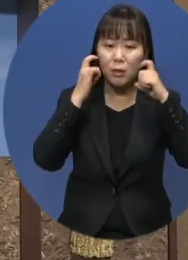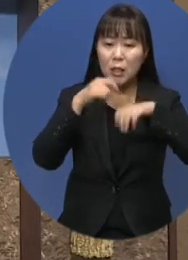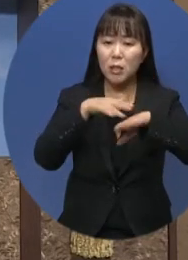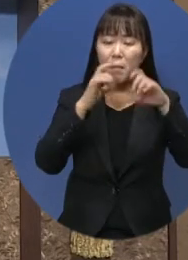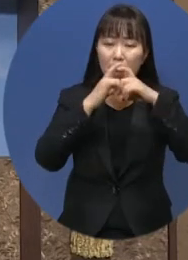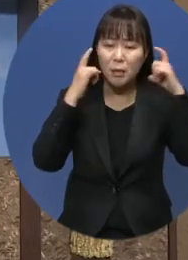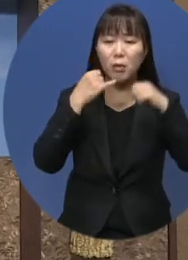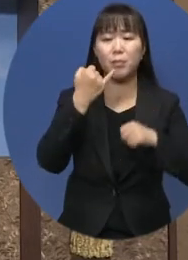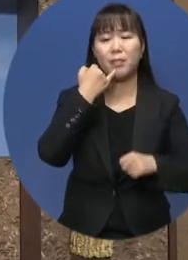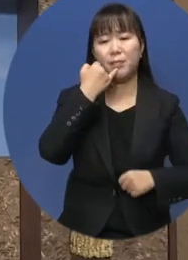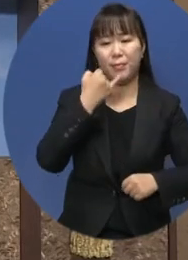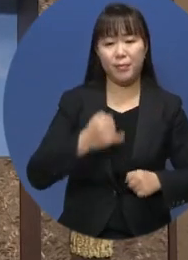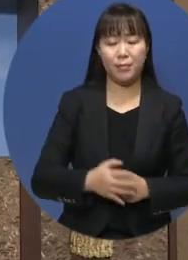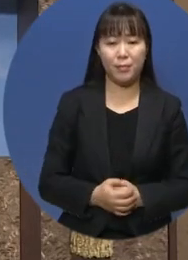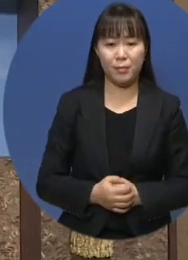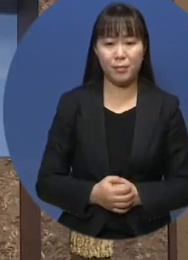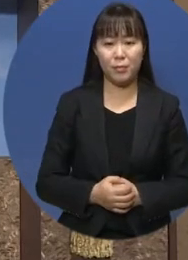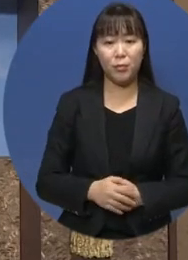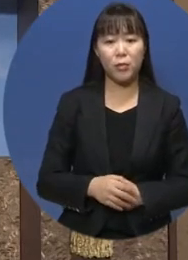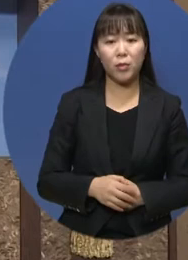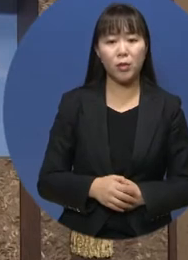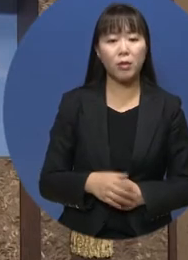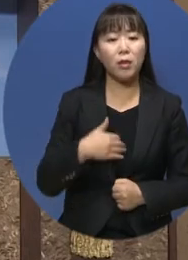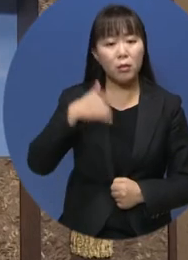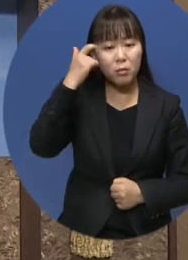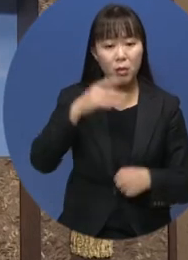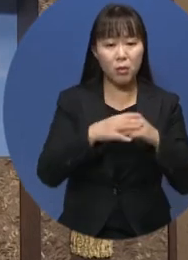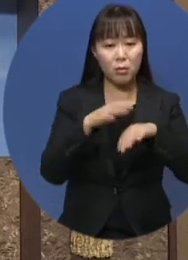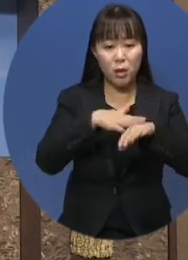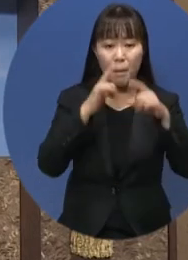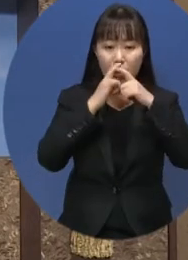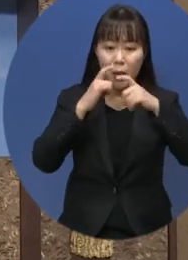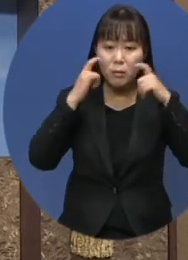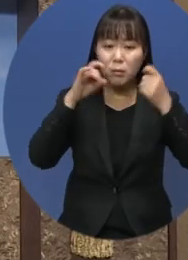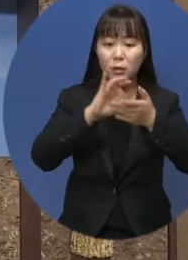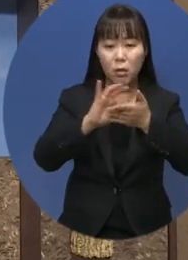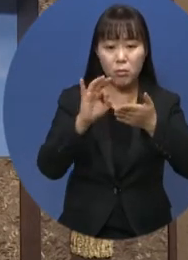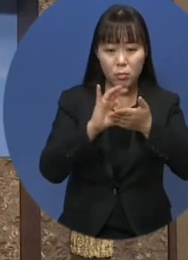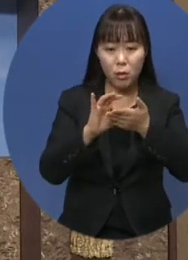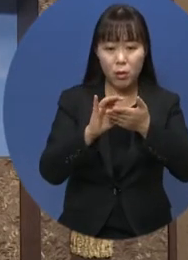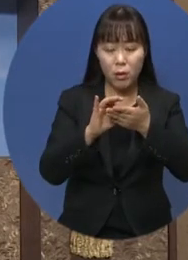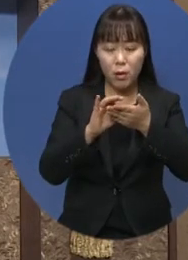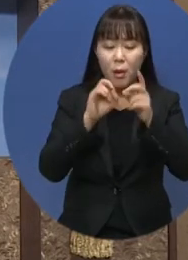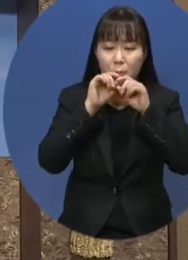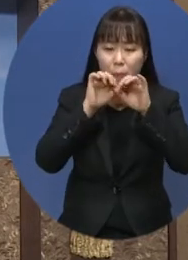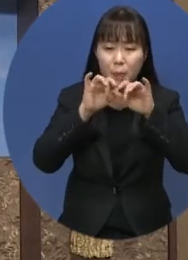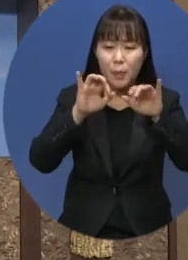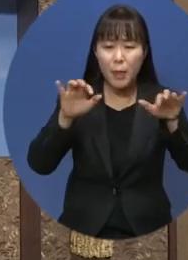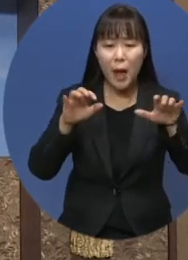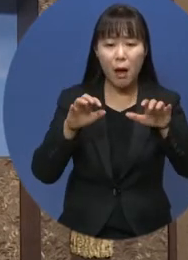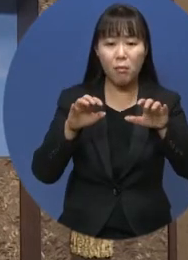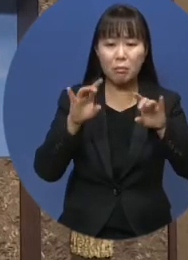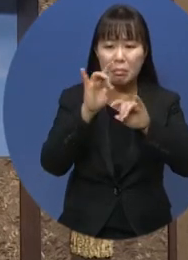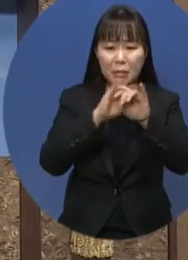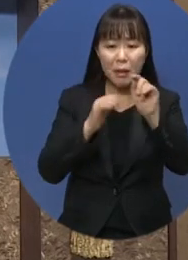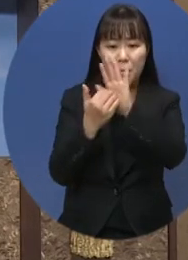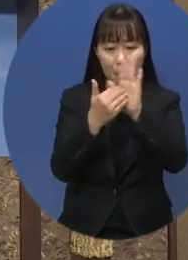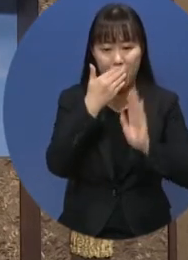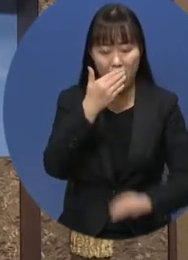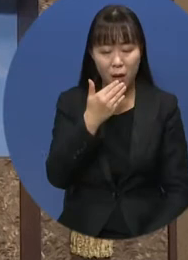마스크를 써도 된다 그럼 또 질문 됐어요 첨 마스크를 써서 충분히 b 말을 차 잘할 수 있지 않냐 예